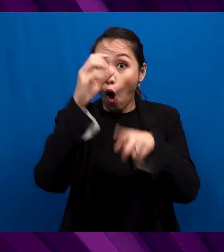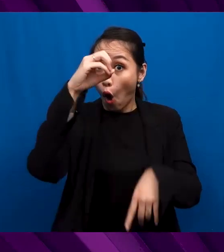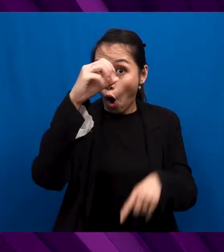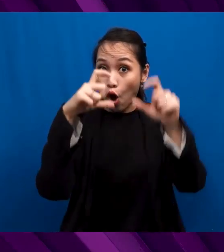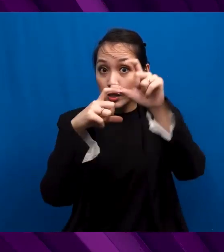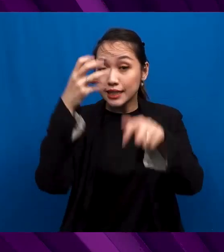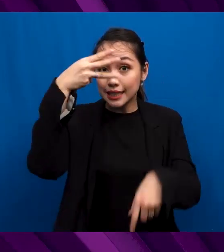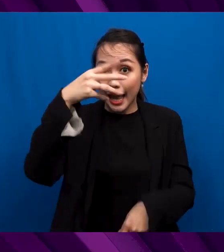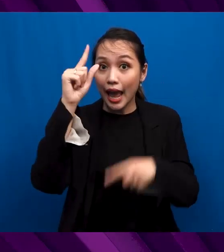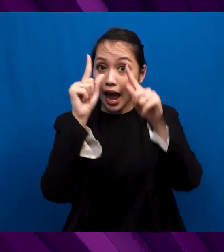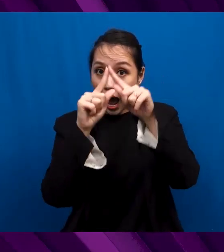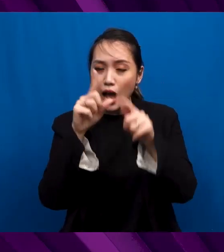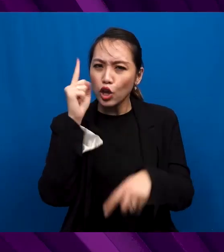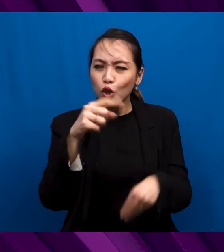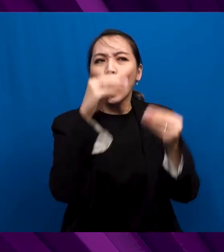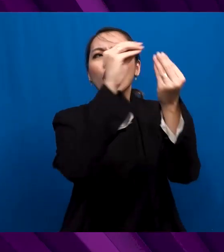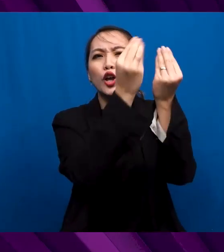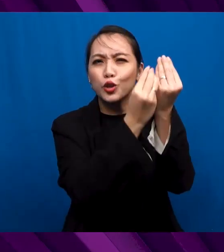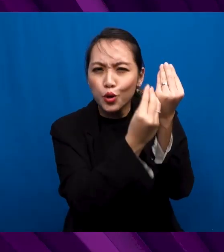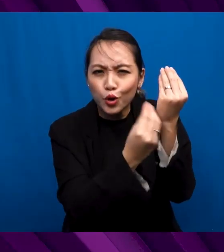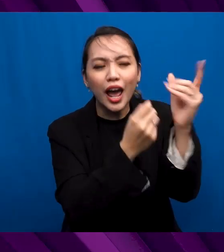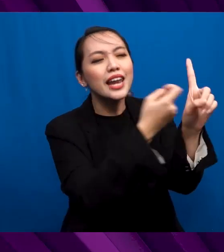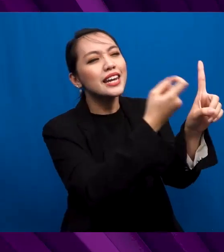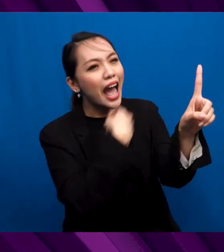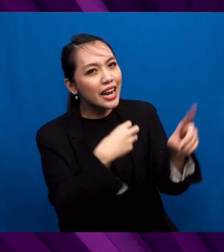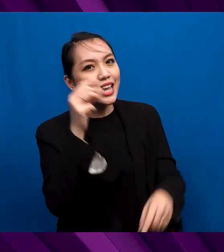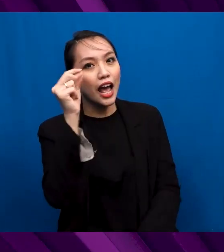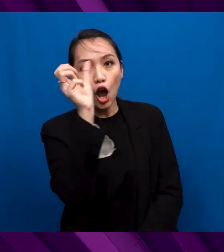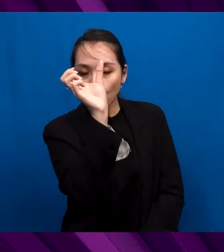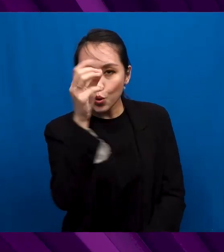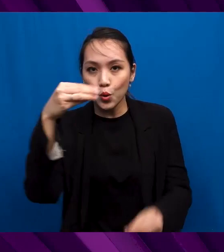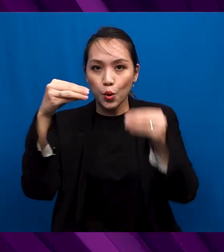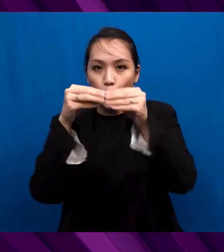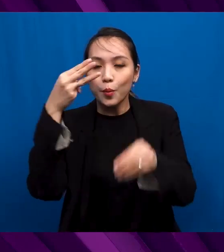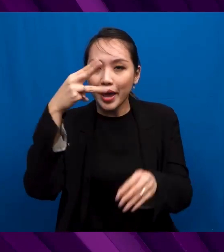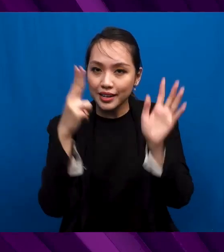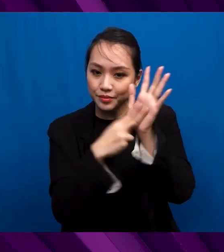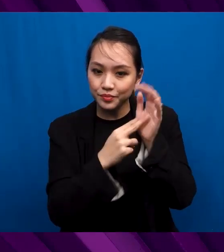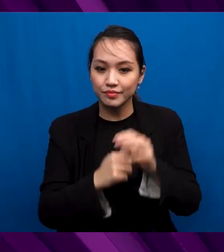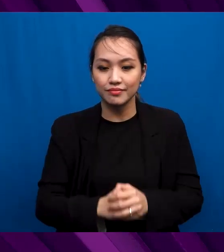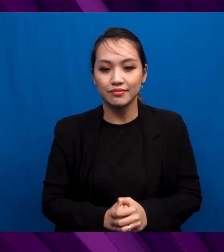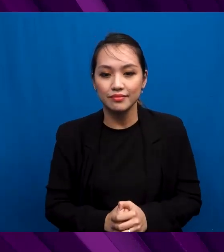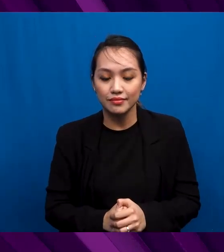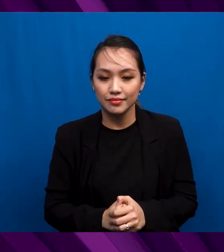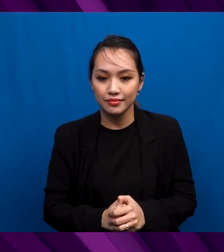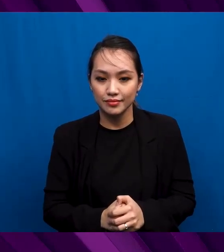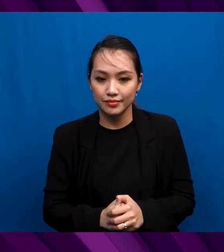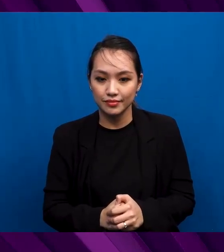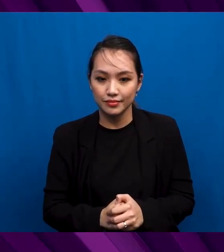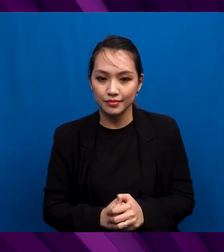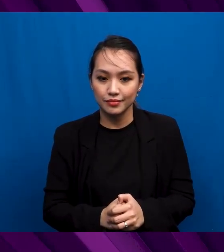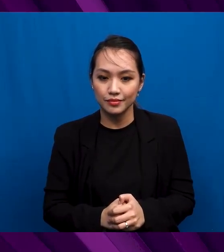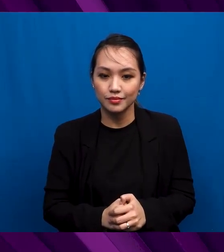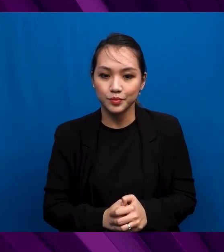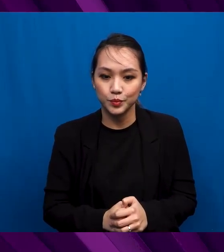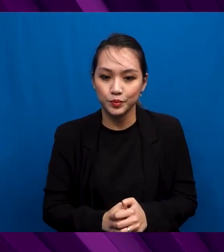ini berzina, nanti di bawah, ini bukan hukum karma, tapi Tuhan itu selalu berniat